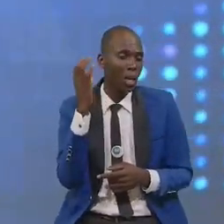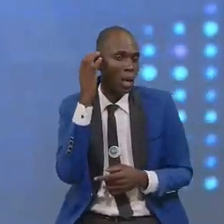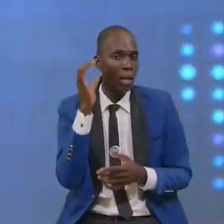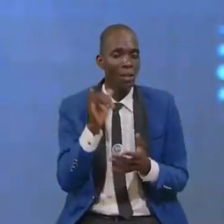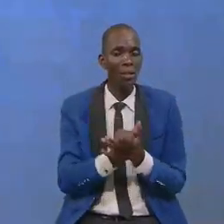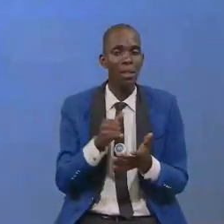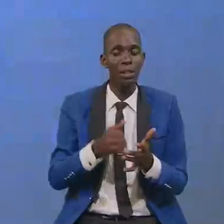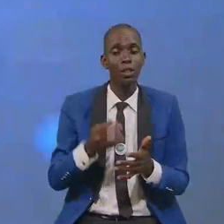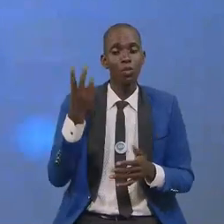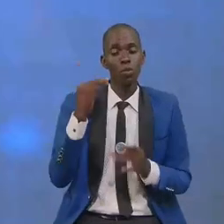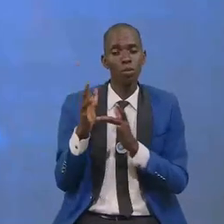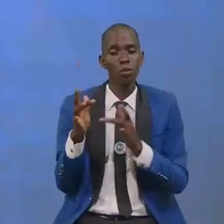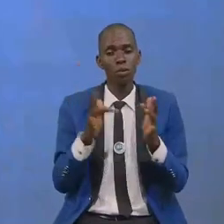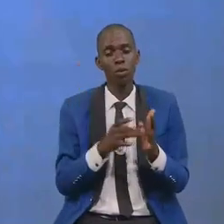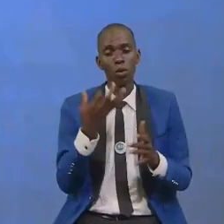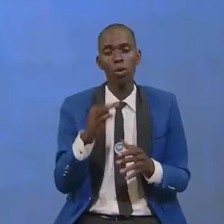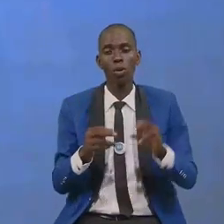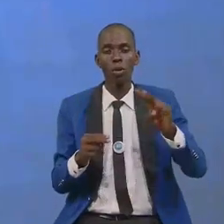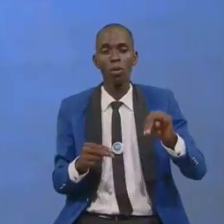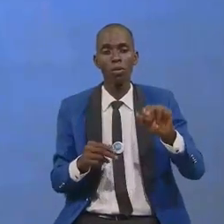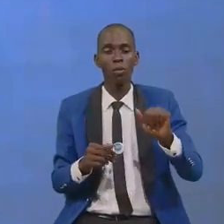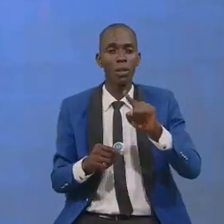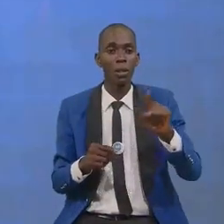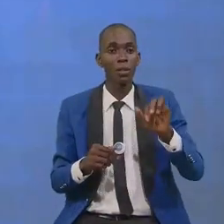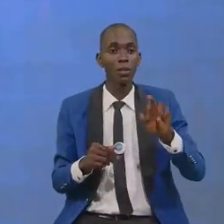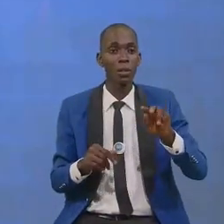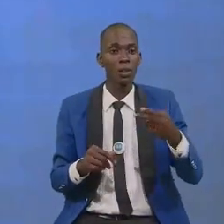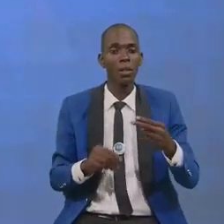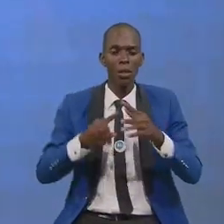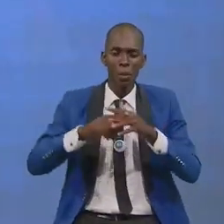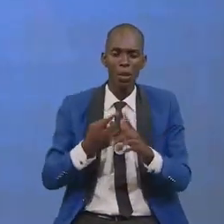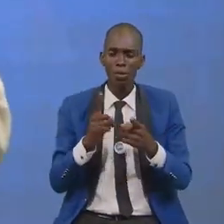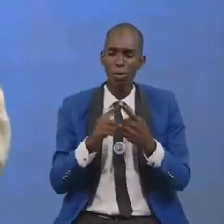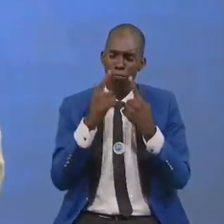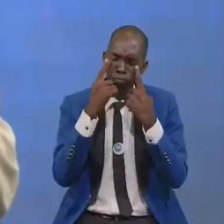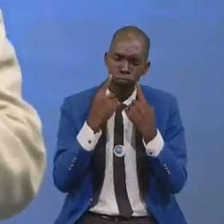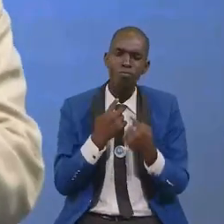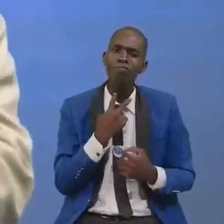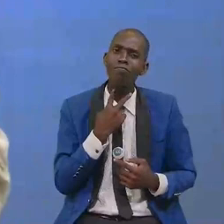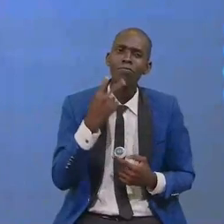Nazareth et il se mit à crier fils de David